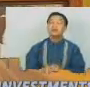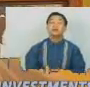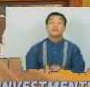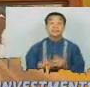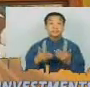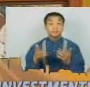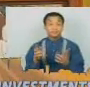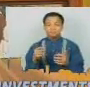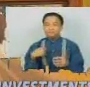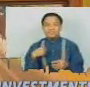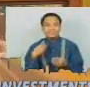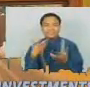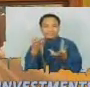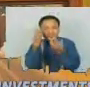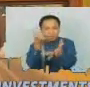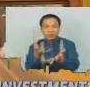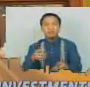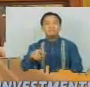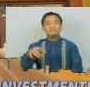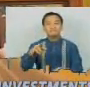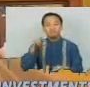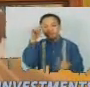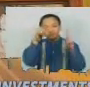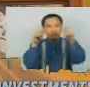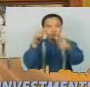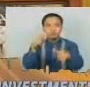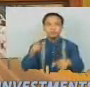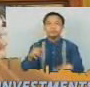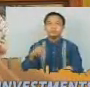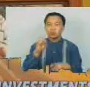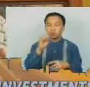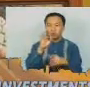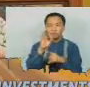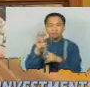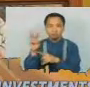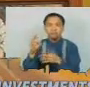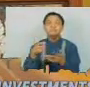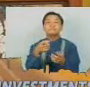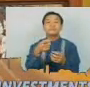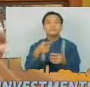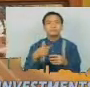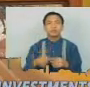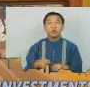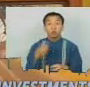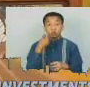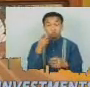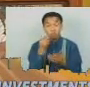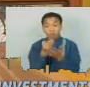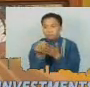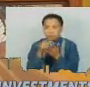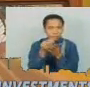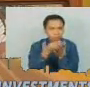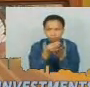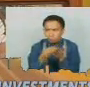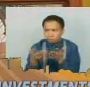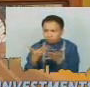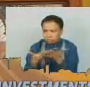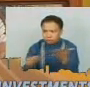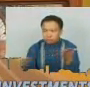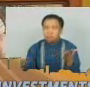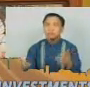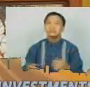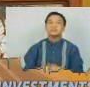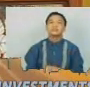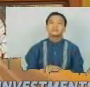overseas contract worker because then they're the one who would be empowered to buy. Yes. Diba? Meron na silang bibilhin.